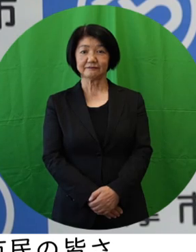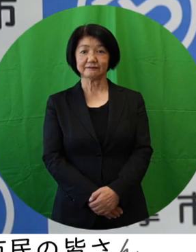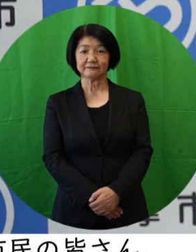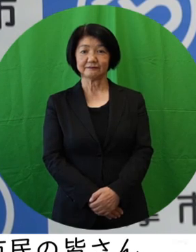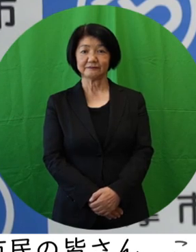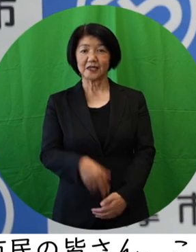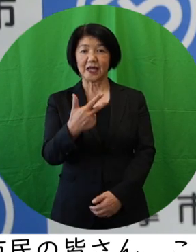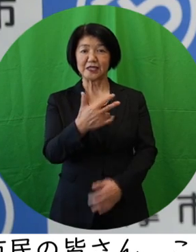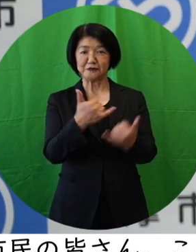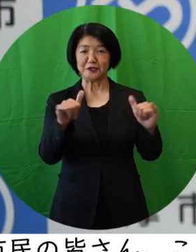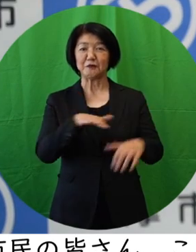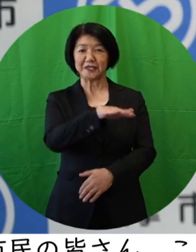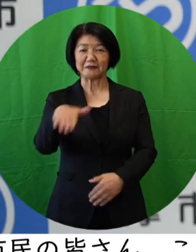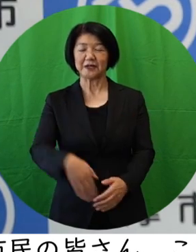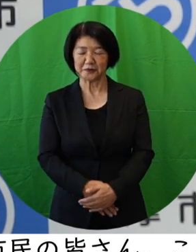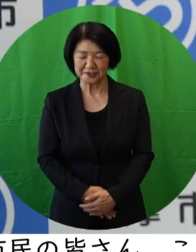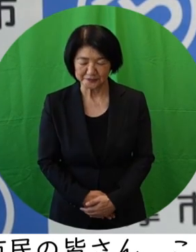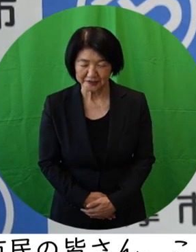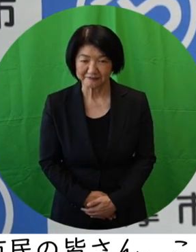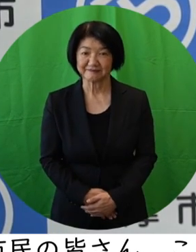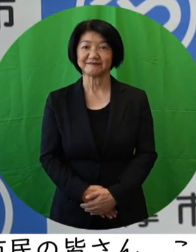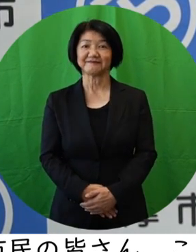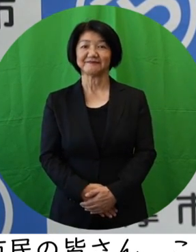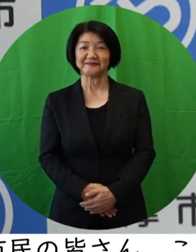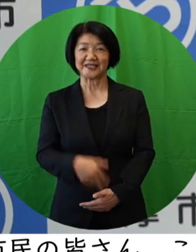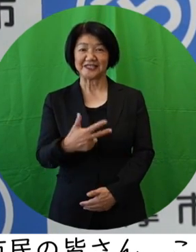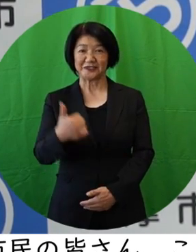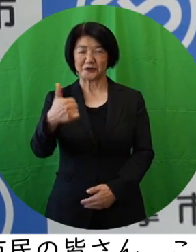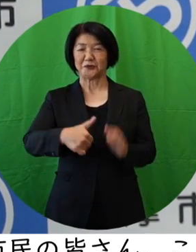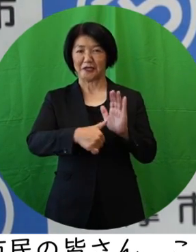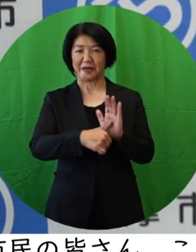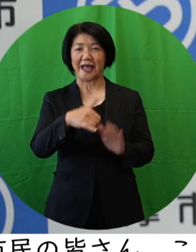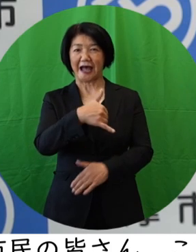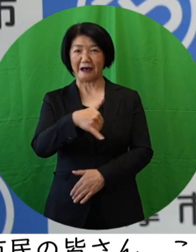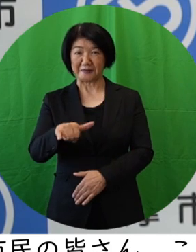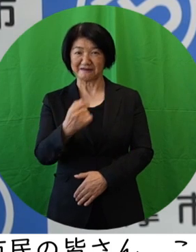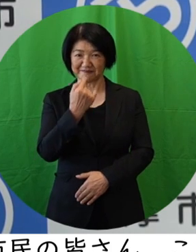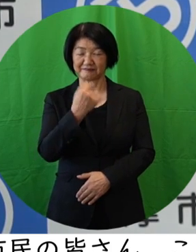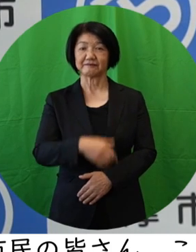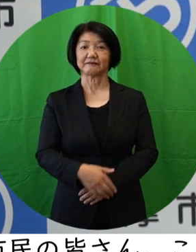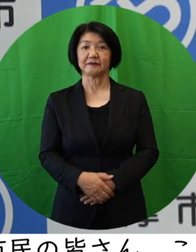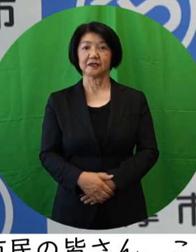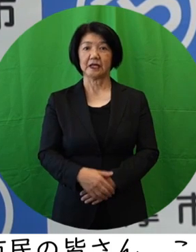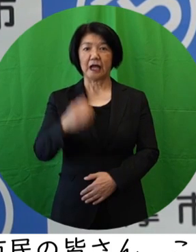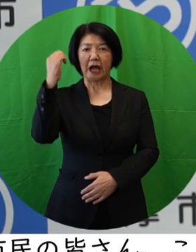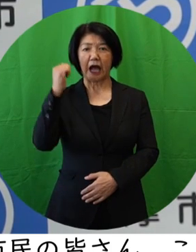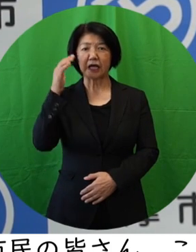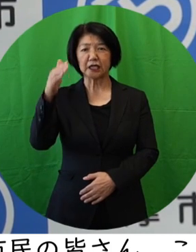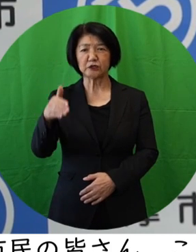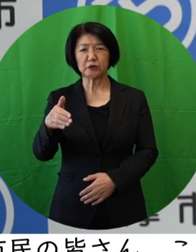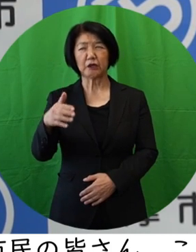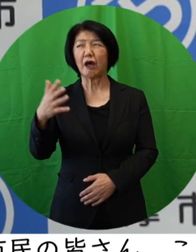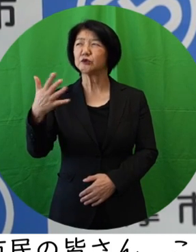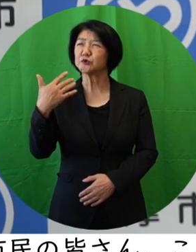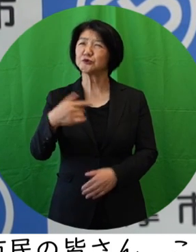え市民の皆さんこんにちはえ市長の安倍ひゆです朝ゆ少し